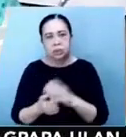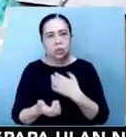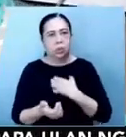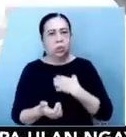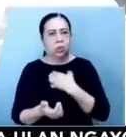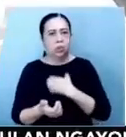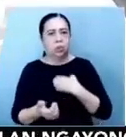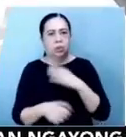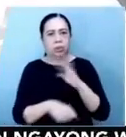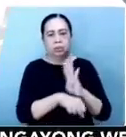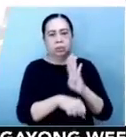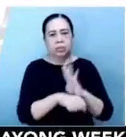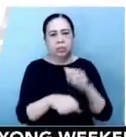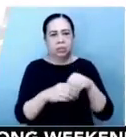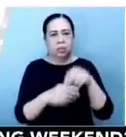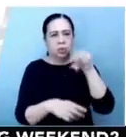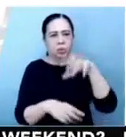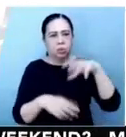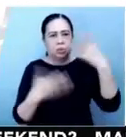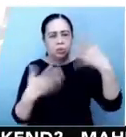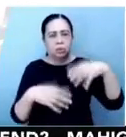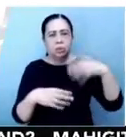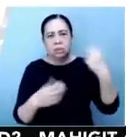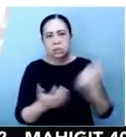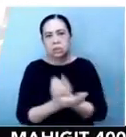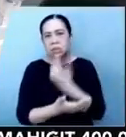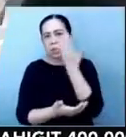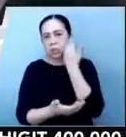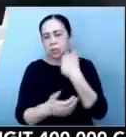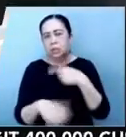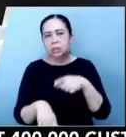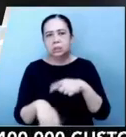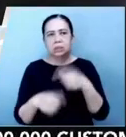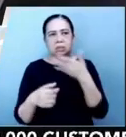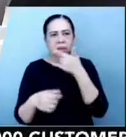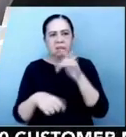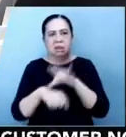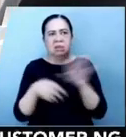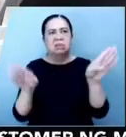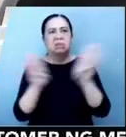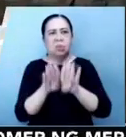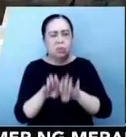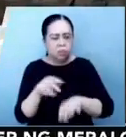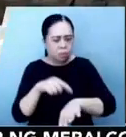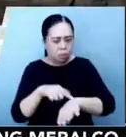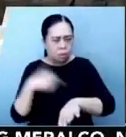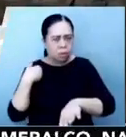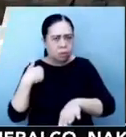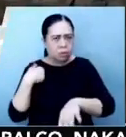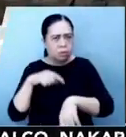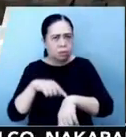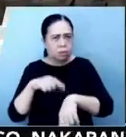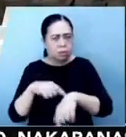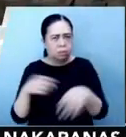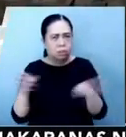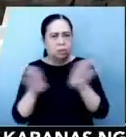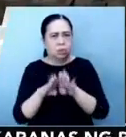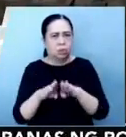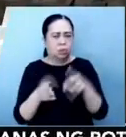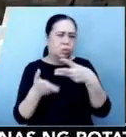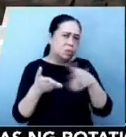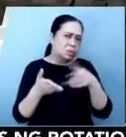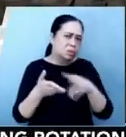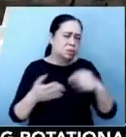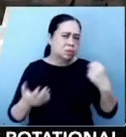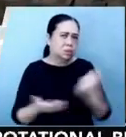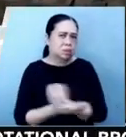Quezon City, nawalan sila ng dagdag kita dahil napilitang magsara ng maaga bandang alas 8 kagabi. Nang inayang kasi sayang din eh.